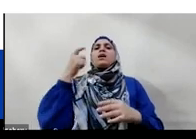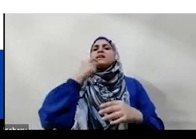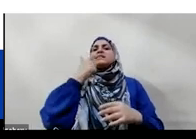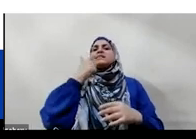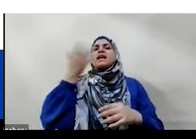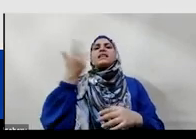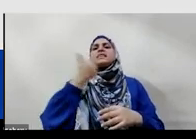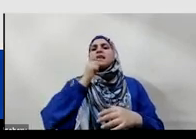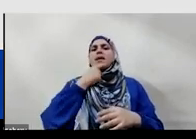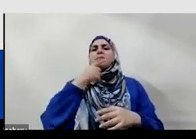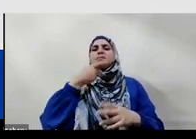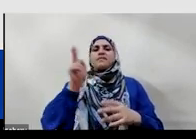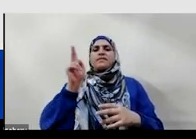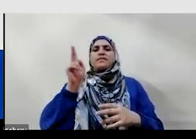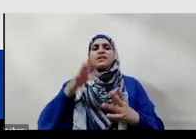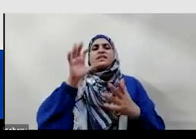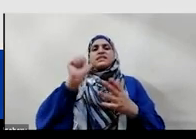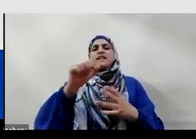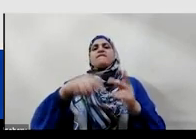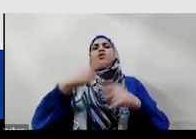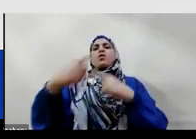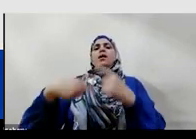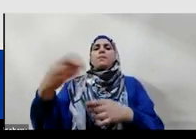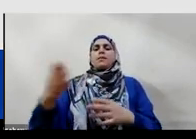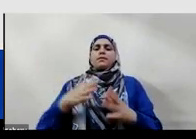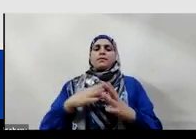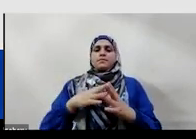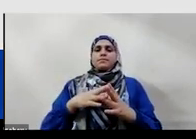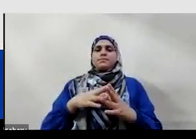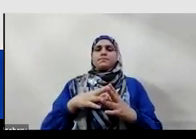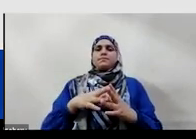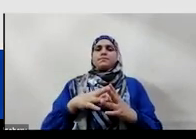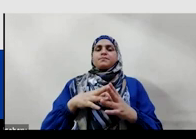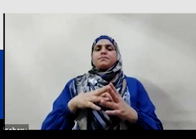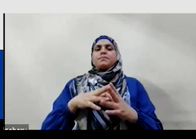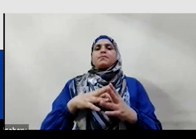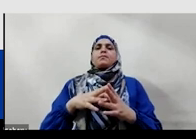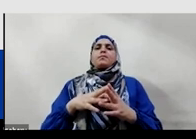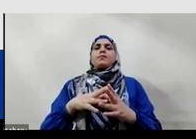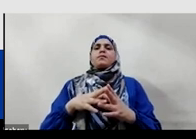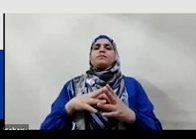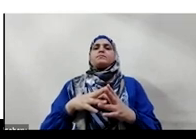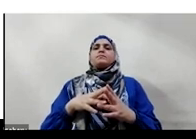انا سافرت عليها، بس سيف اند كونتينيو سيكشن اللي بعده، وهينقلني ل